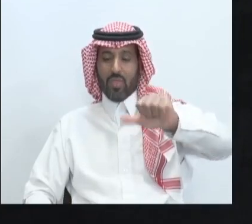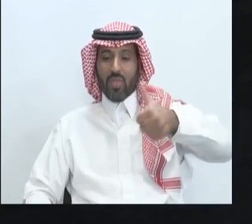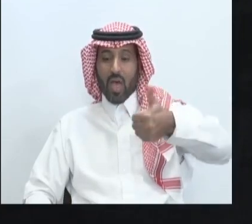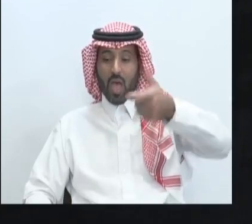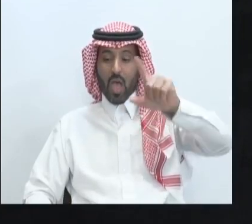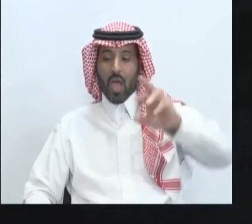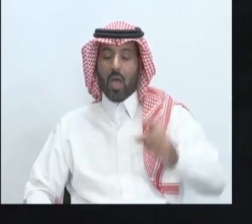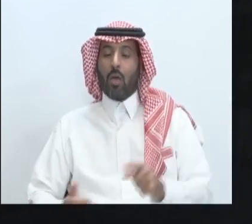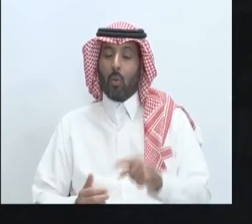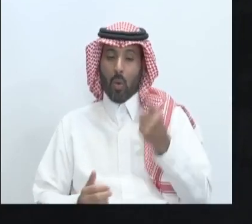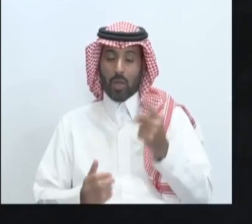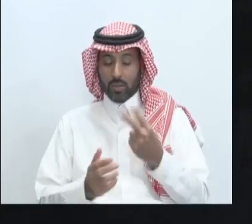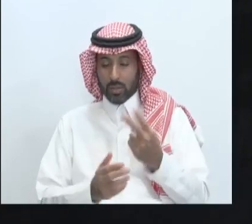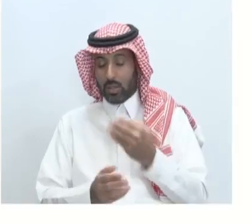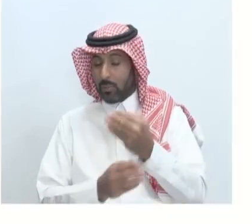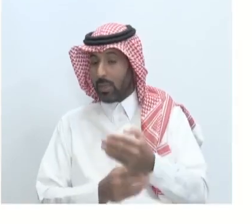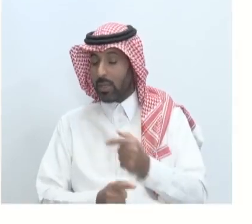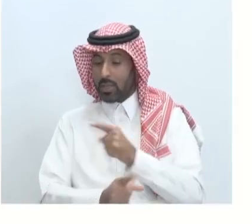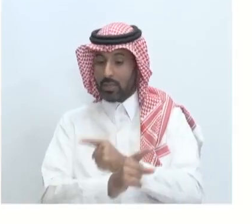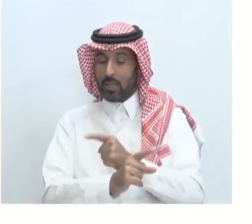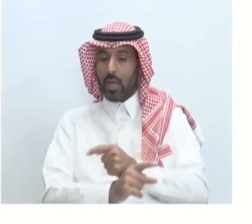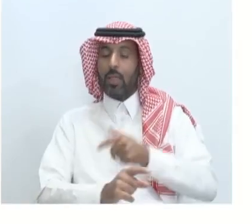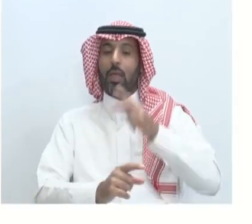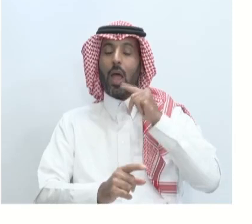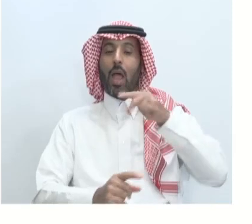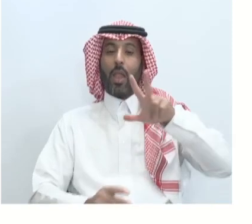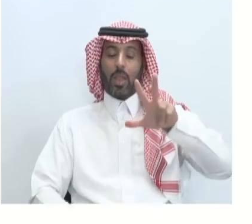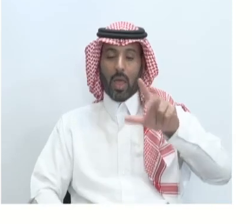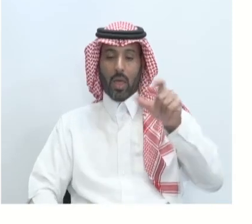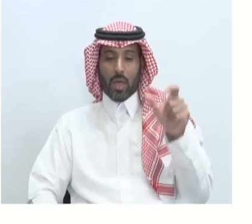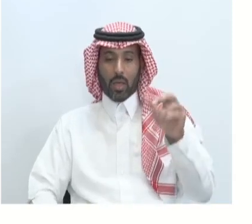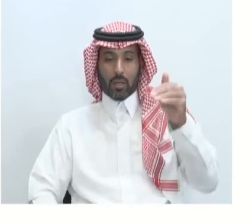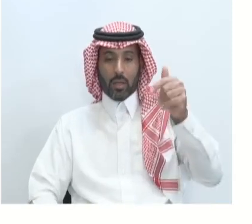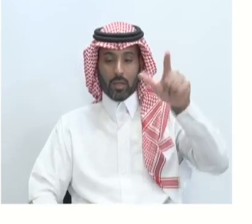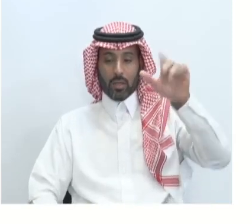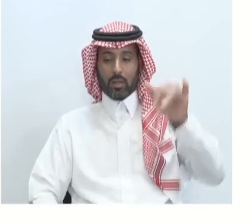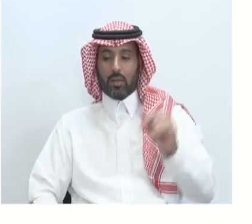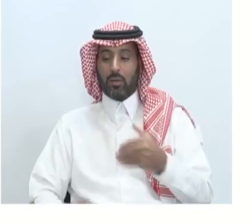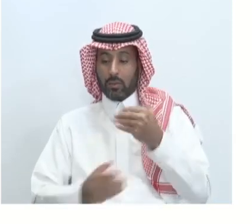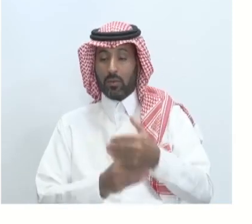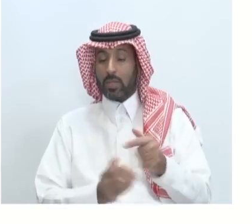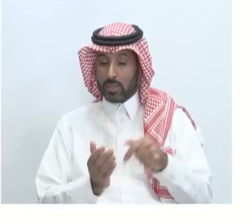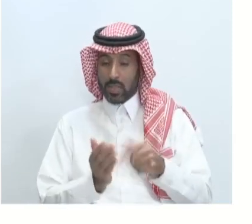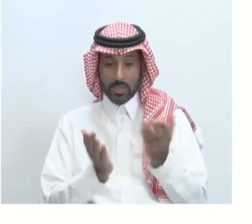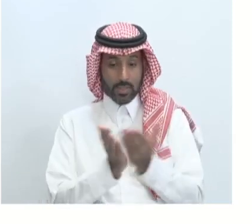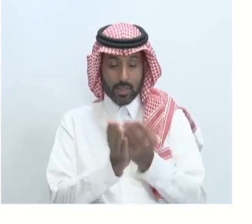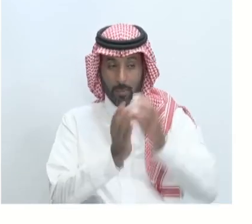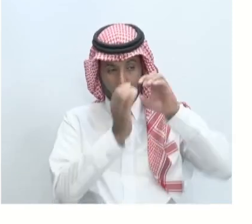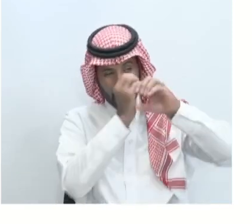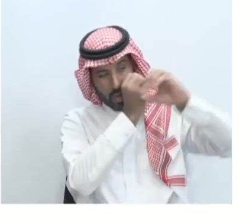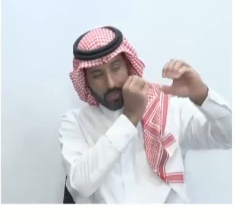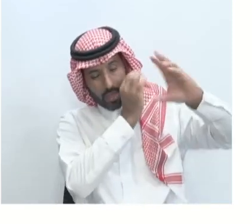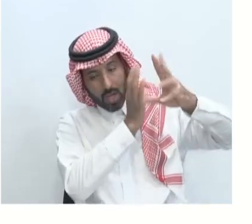السابق بسم الله وعلى بركه الله في الدرس السابق عزيزي الطالب عزيزتي الطالبه المناظير الارضيه